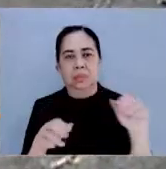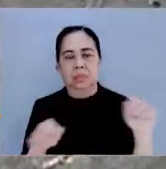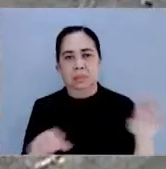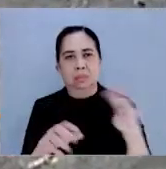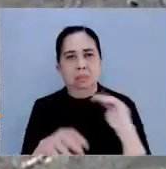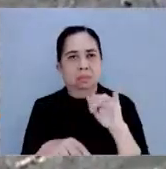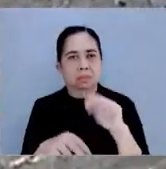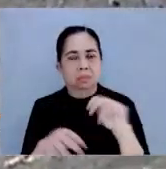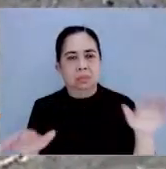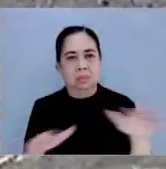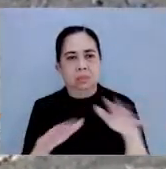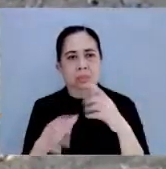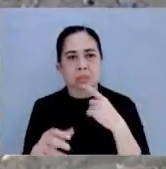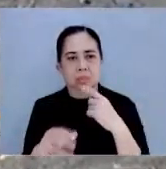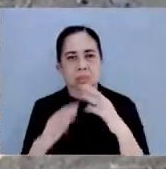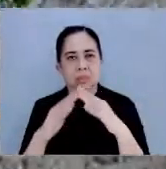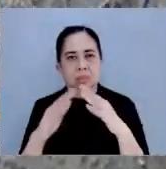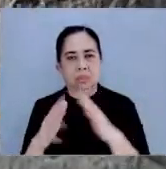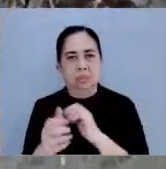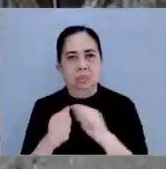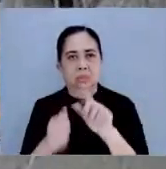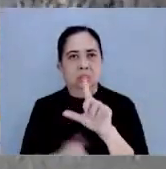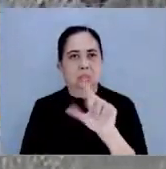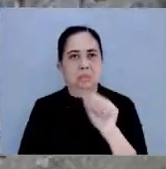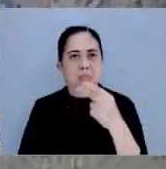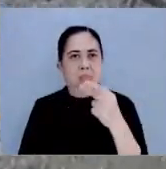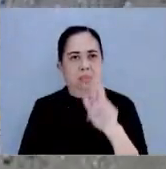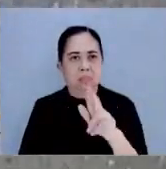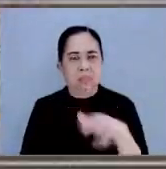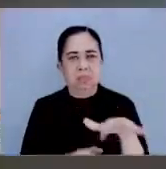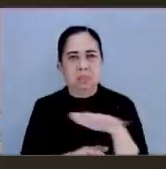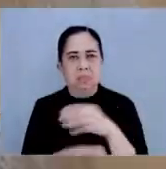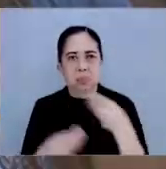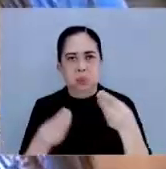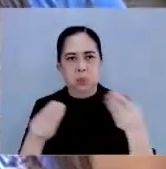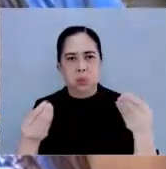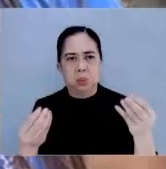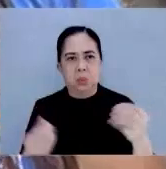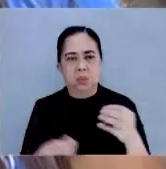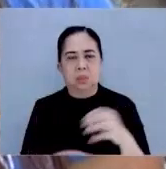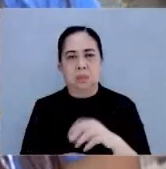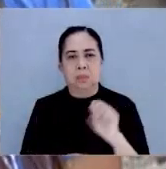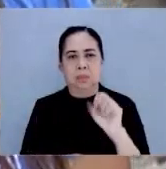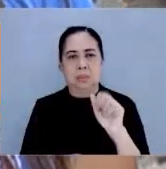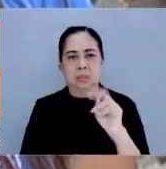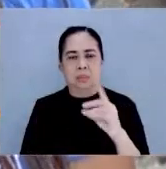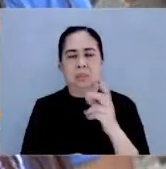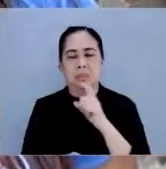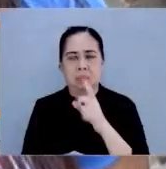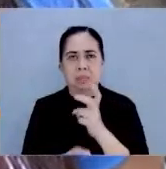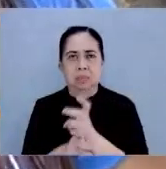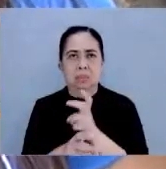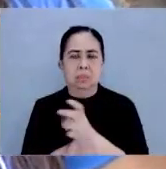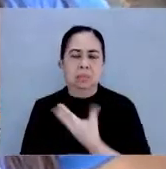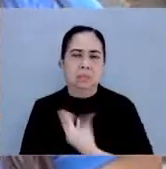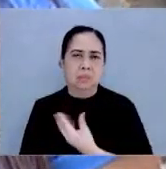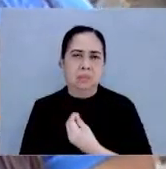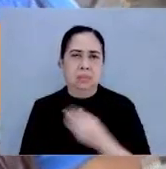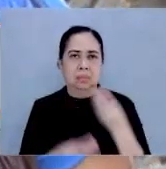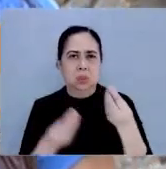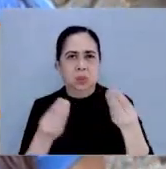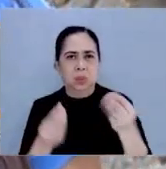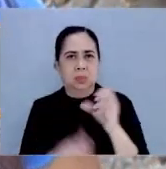Arlene Miranda, dinaanan na ng lahar, binalot pa ng buhangin. Nakakatakot po talaga kasi yung mga buhangin talaga